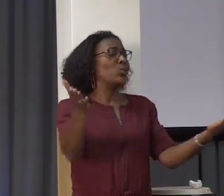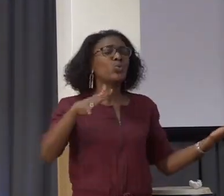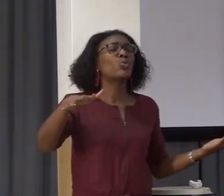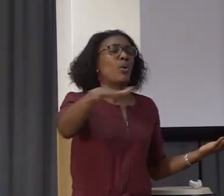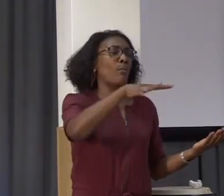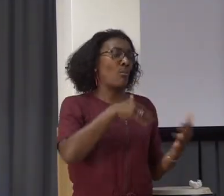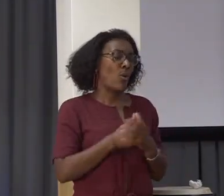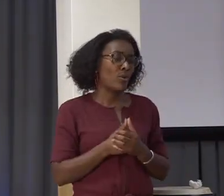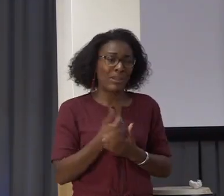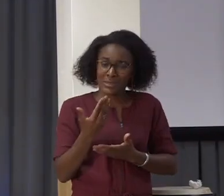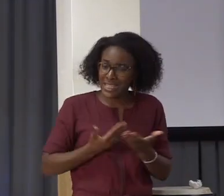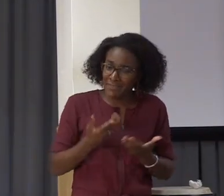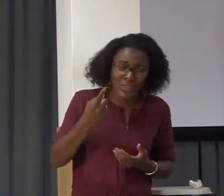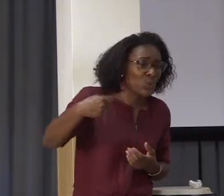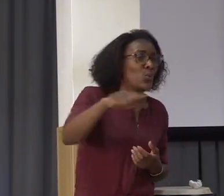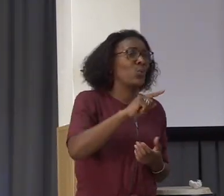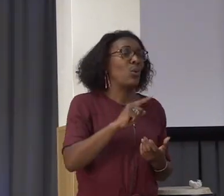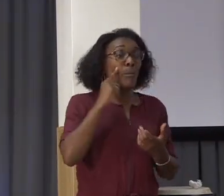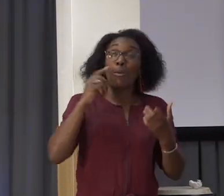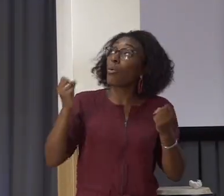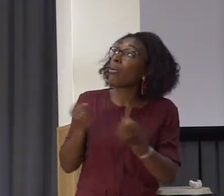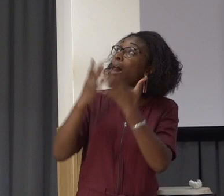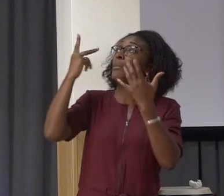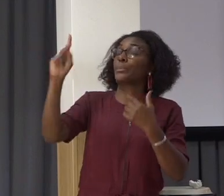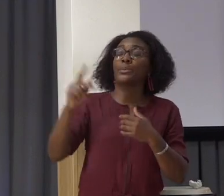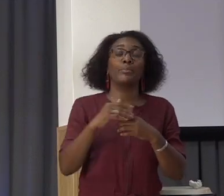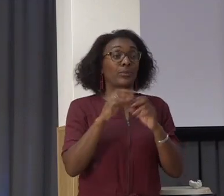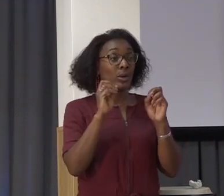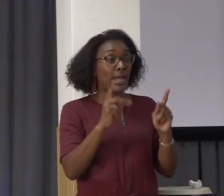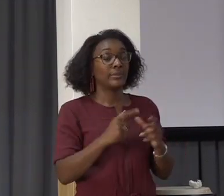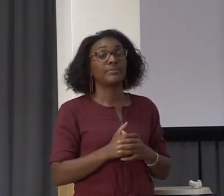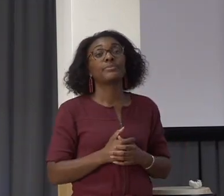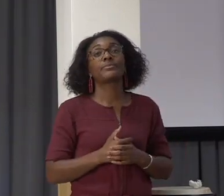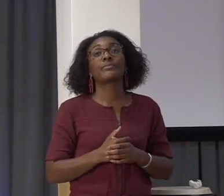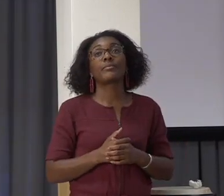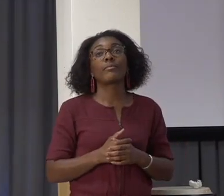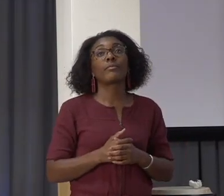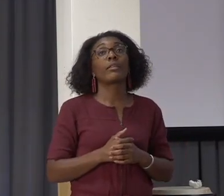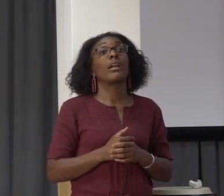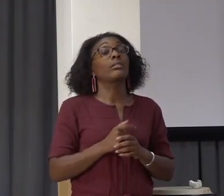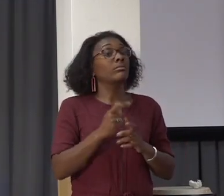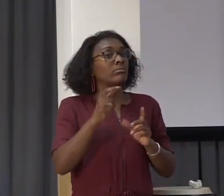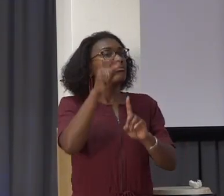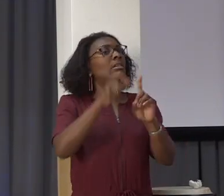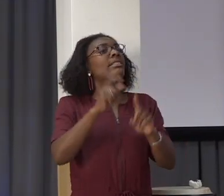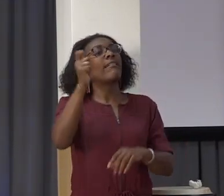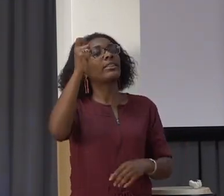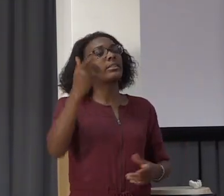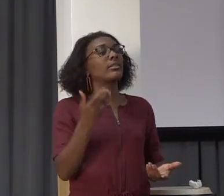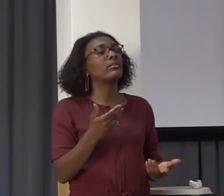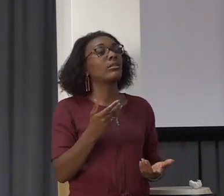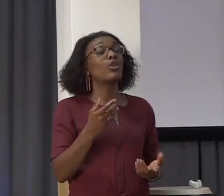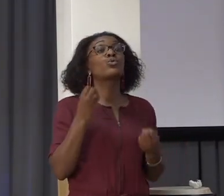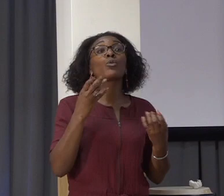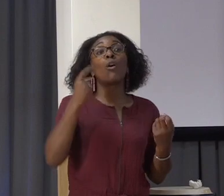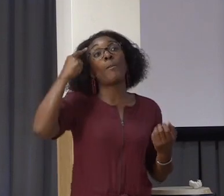nous utiliser pour sa gloire. Okay? David n'était pas la personne. Quand on pense